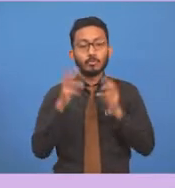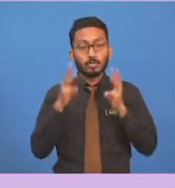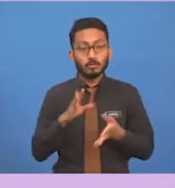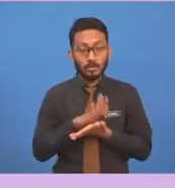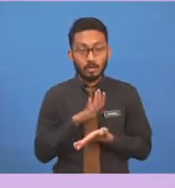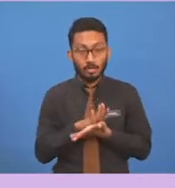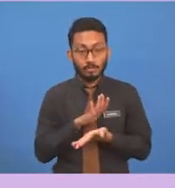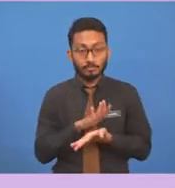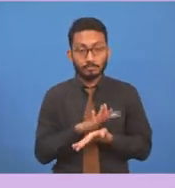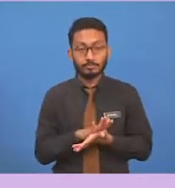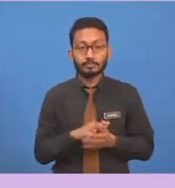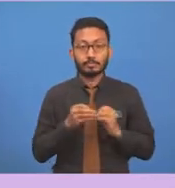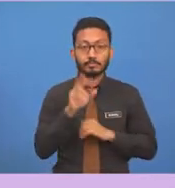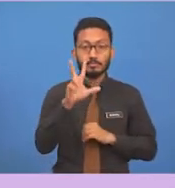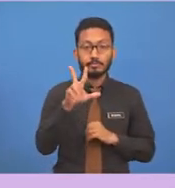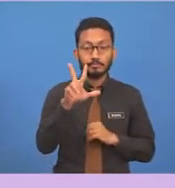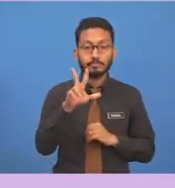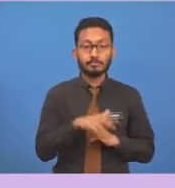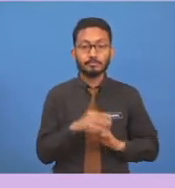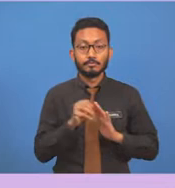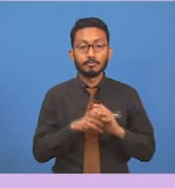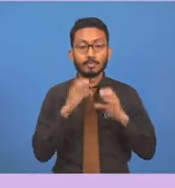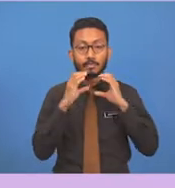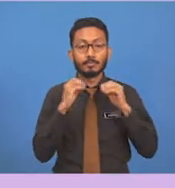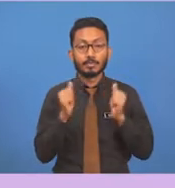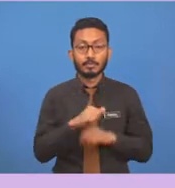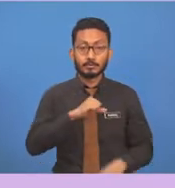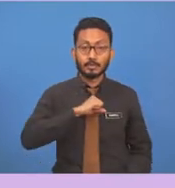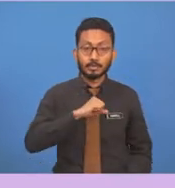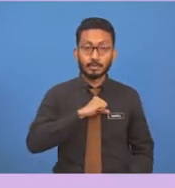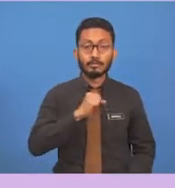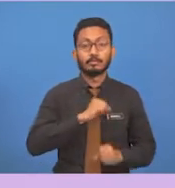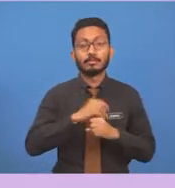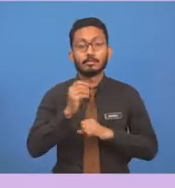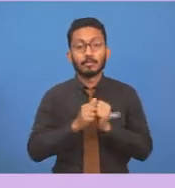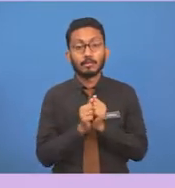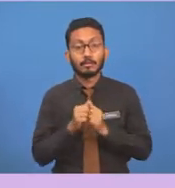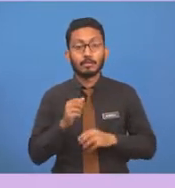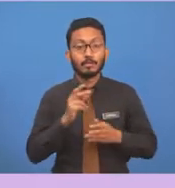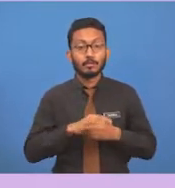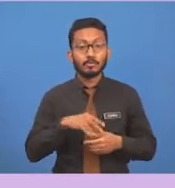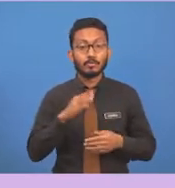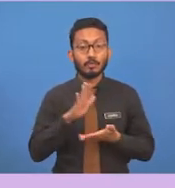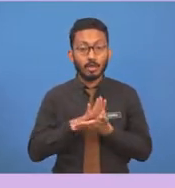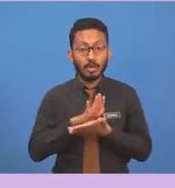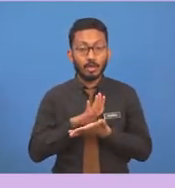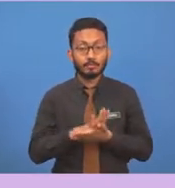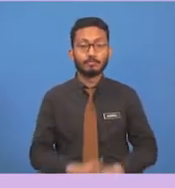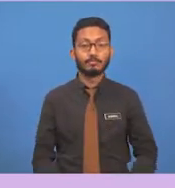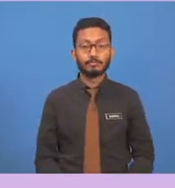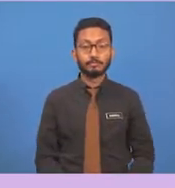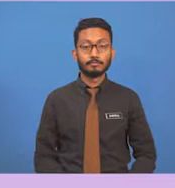sekolah. Ketiga, bercakap dengan sopan dan hormat dengan warga sekolah.